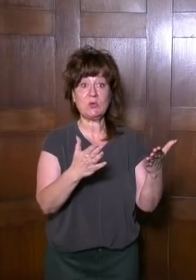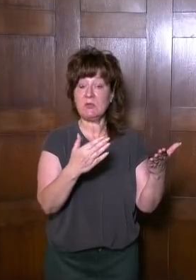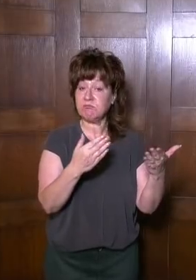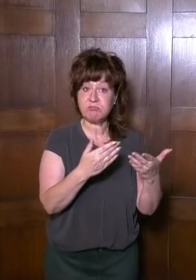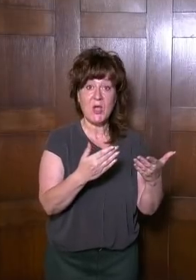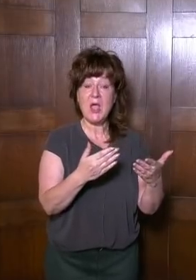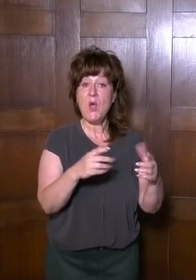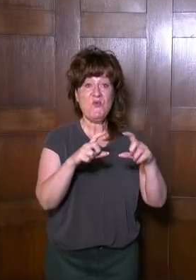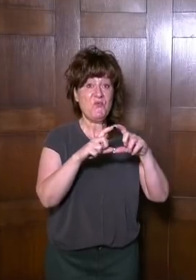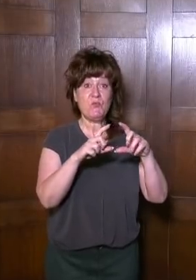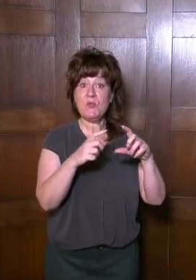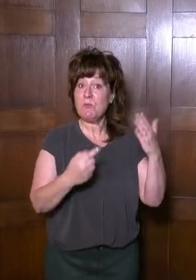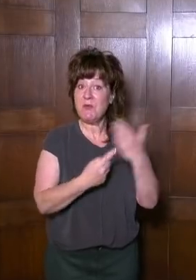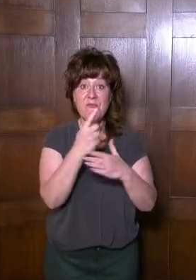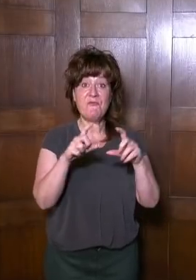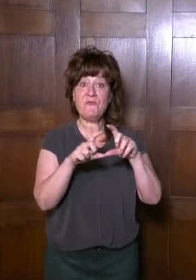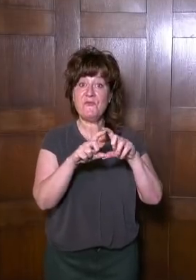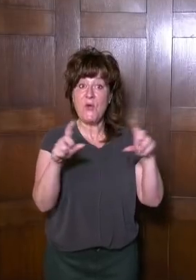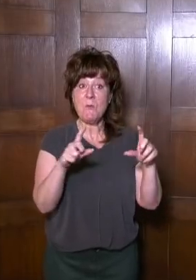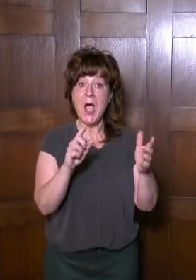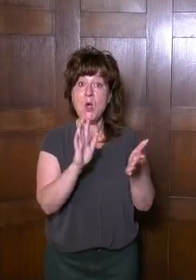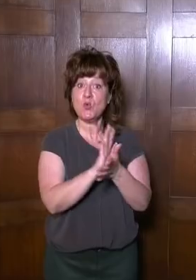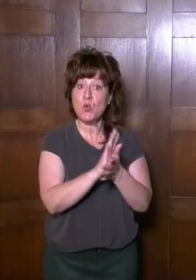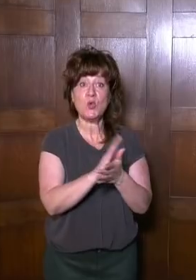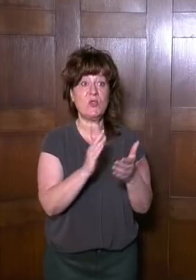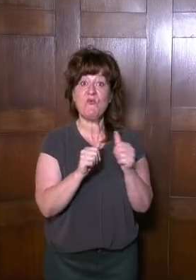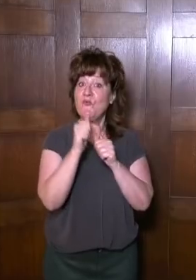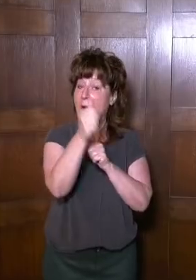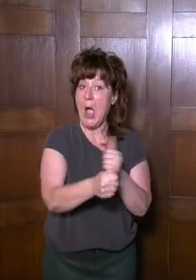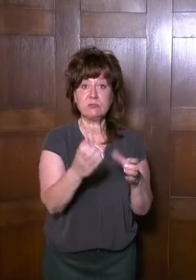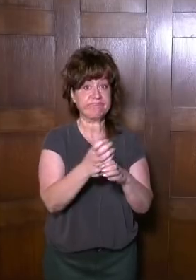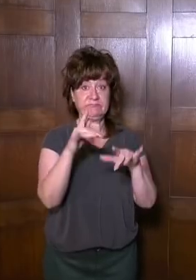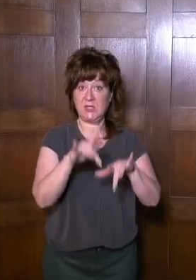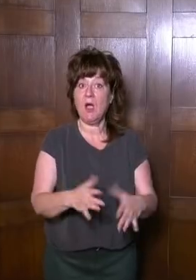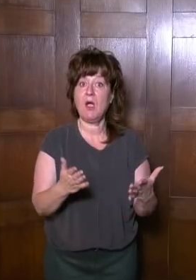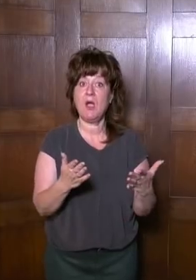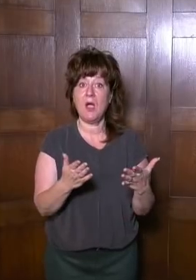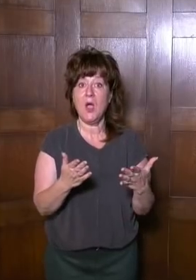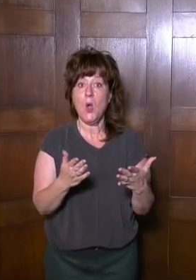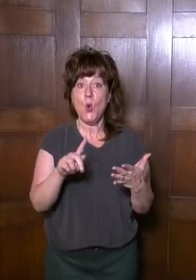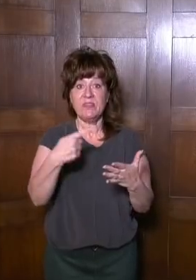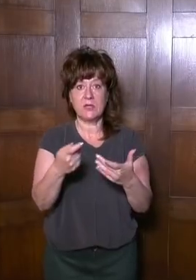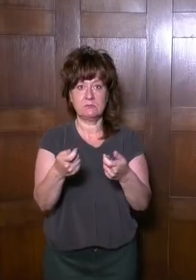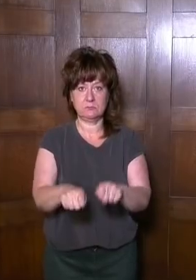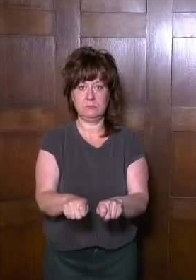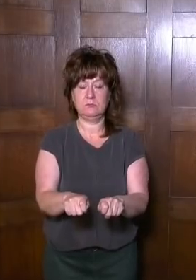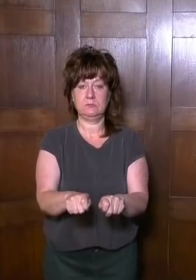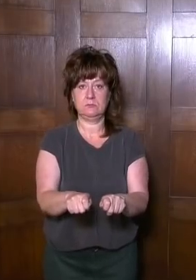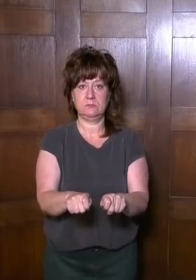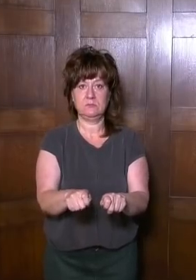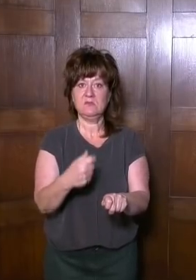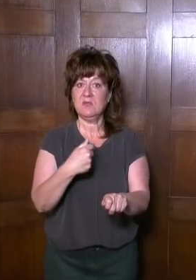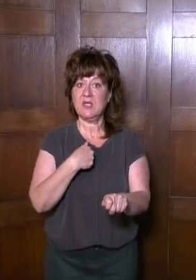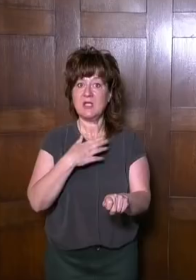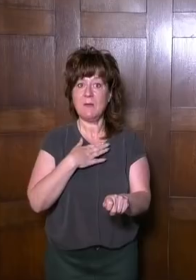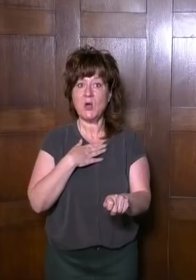Zeitraum mit einem sehr, sehr guten Forecast für das Jahr eigentlich zumachen muss. Und ich habe auch noch